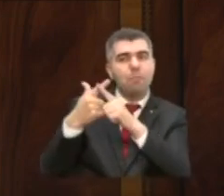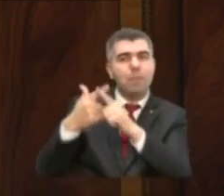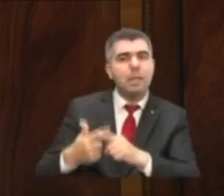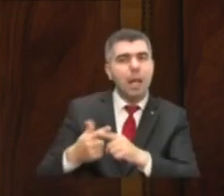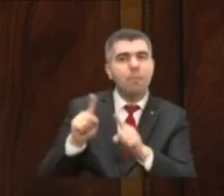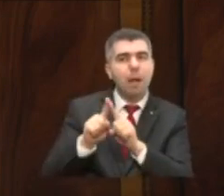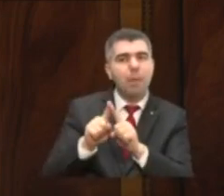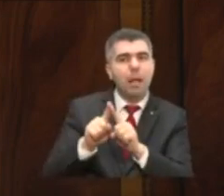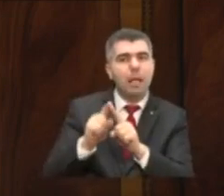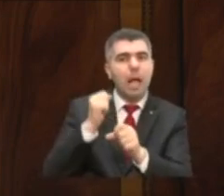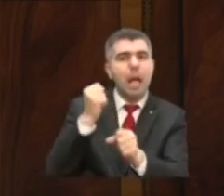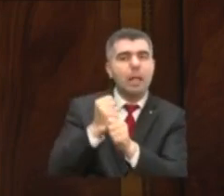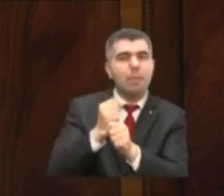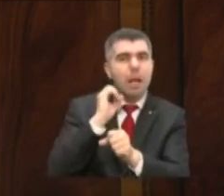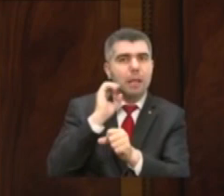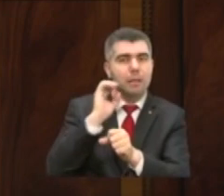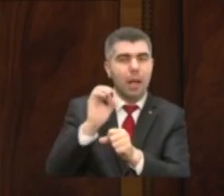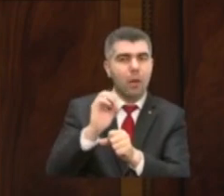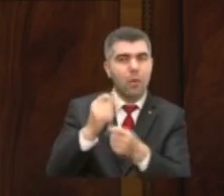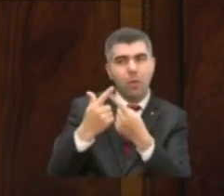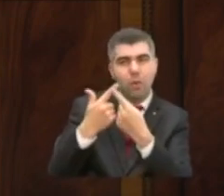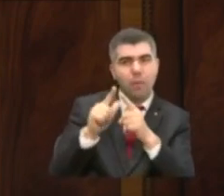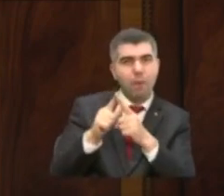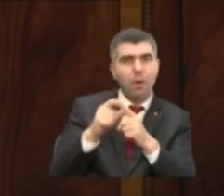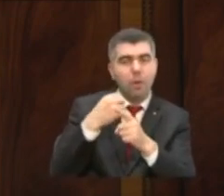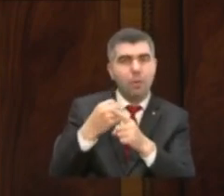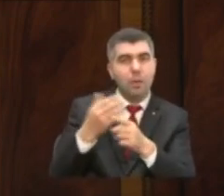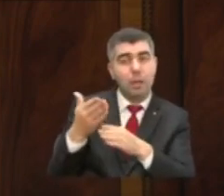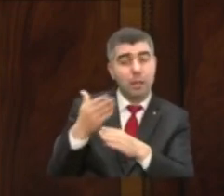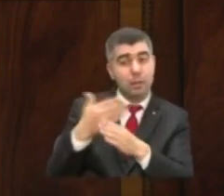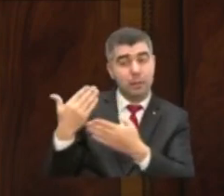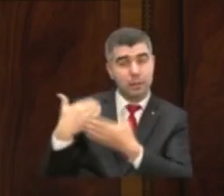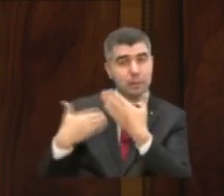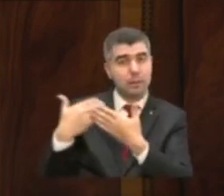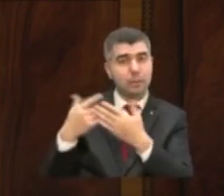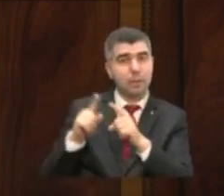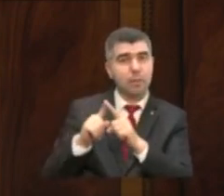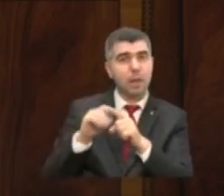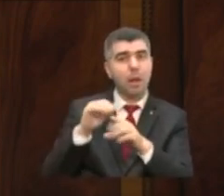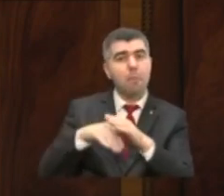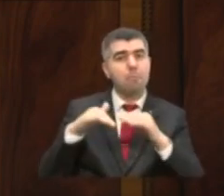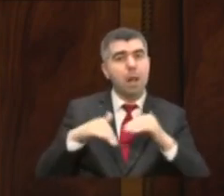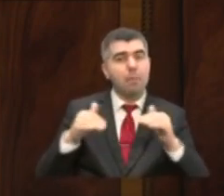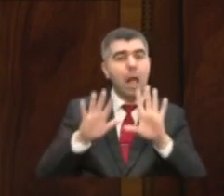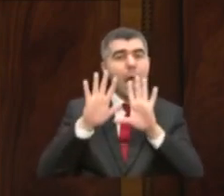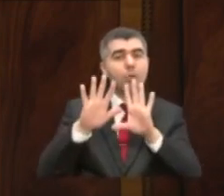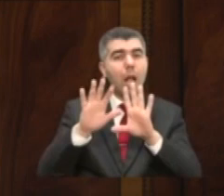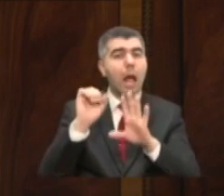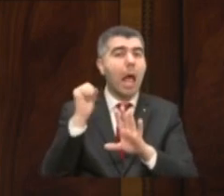السابقه قلصت الاجال ديال عرض قوانين التصفيه. انا فاش كنت بلاصتكم كنت نائب برلماني كنا كنشوفوا قدامنا 10 سنين 12